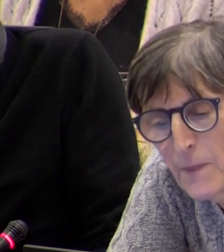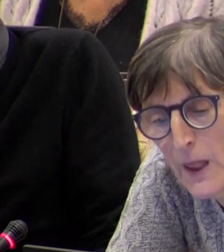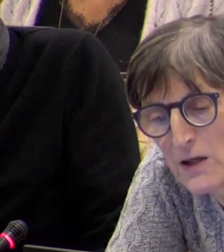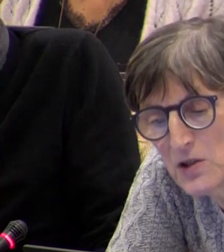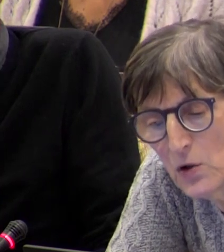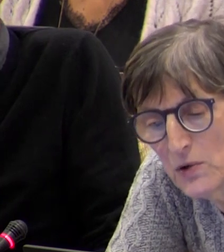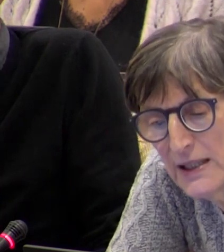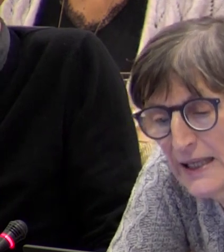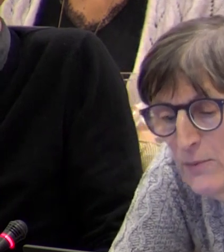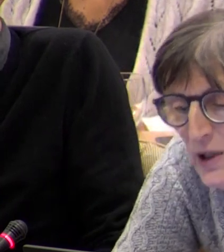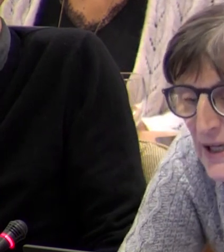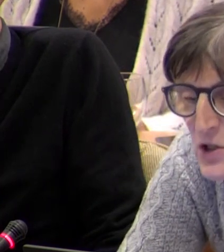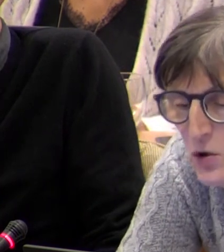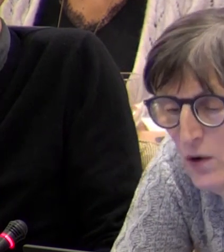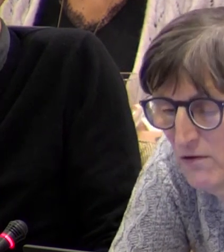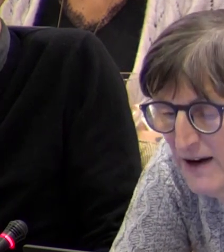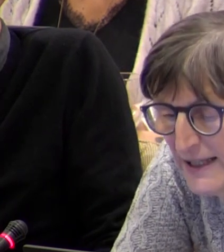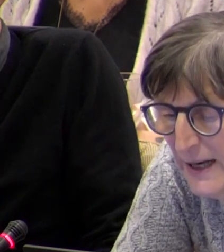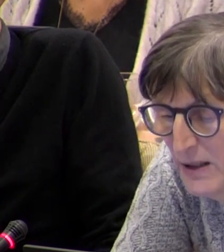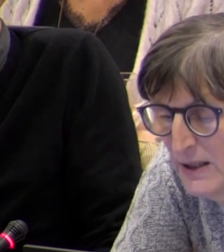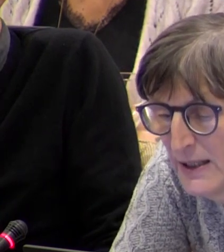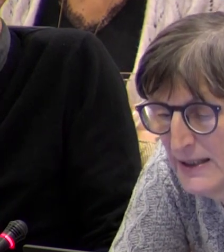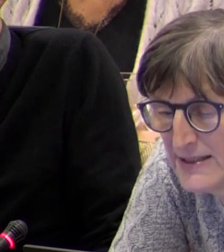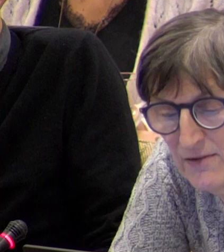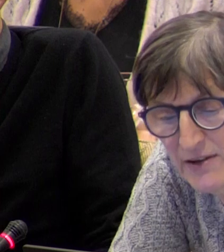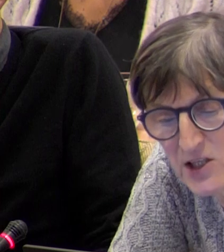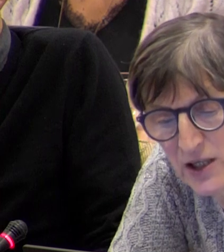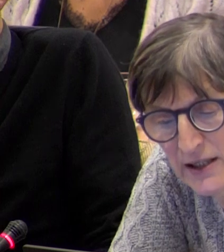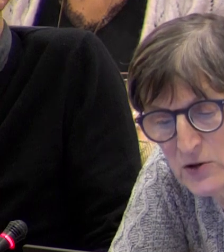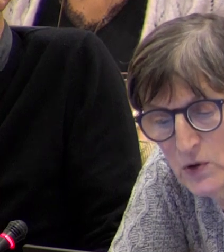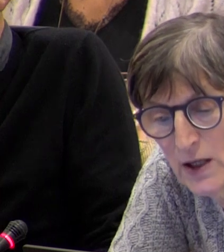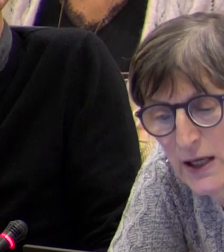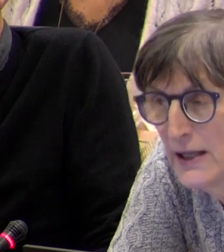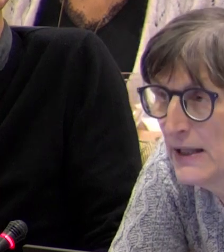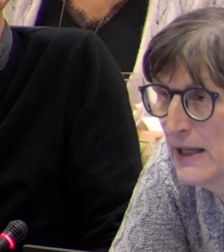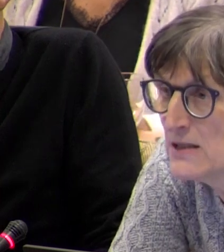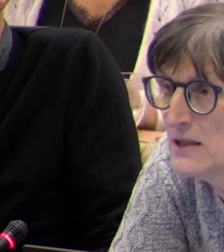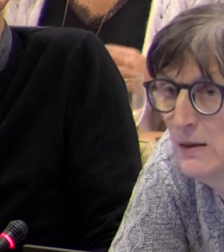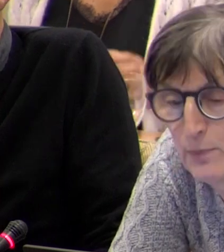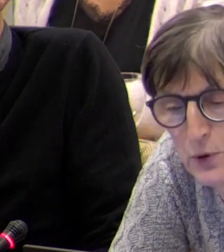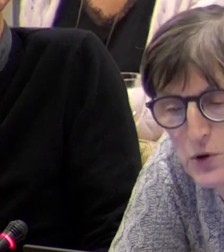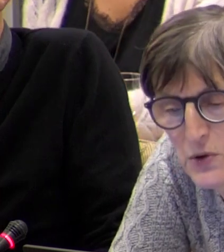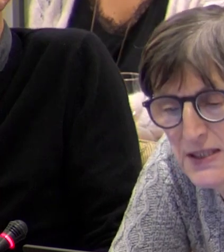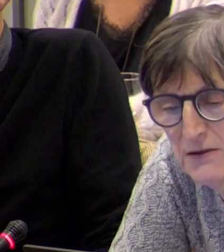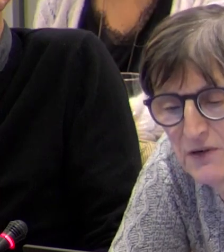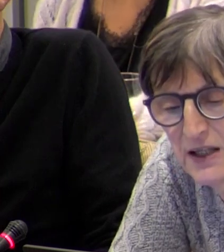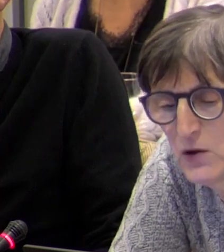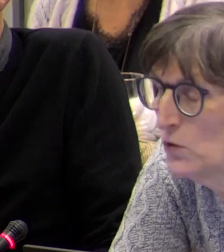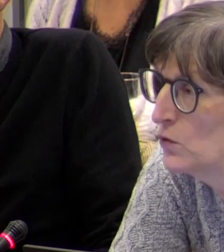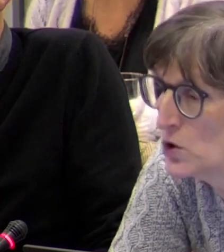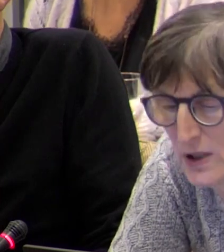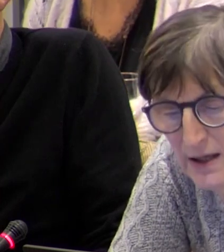sans compter les rémunérations variables les avantages en nature qu'est-ce qu'il peut justifier